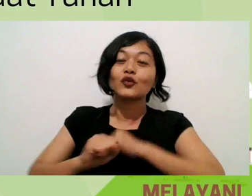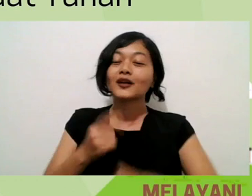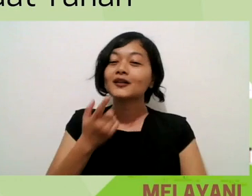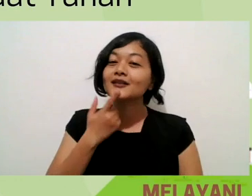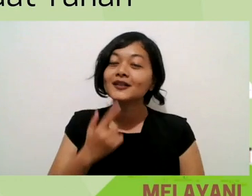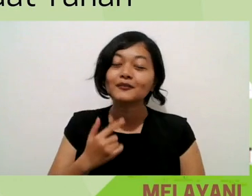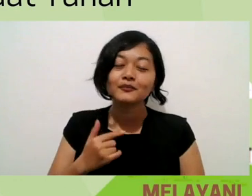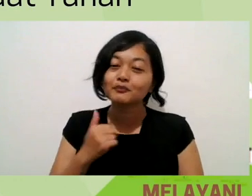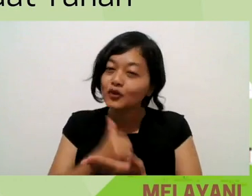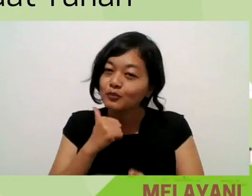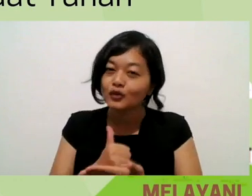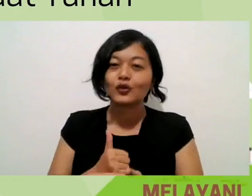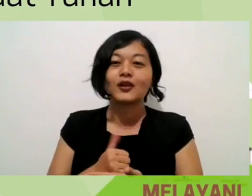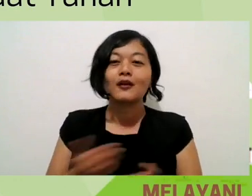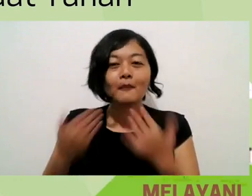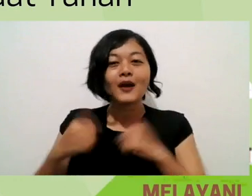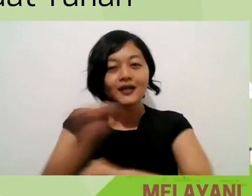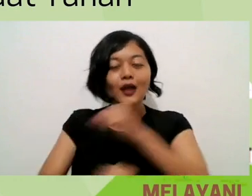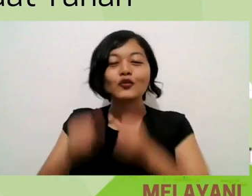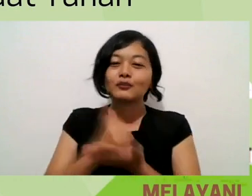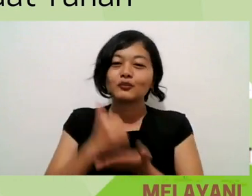bukan untuk manusia.